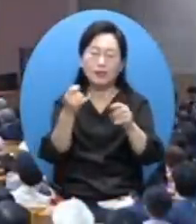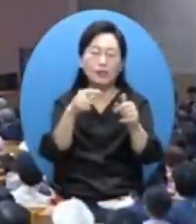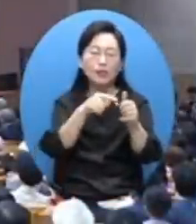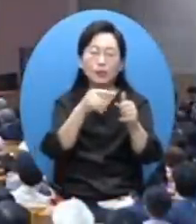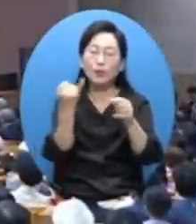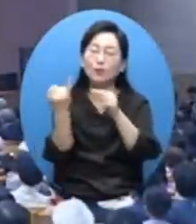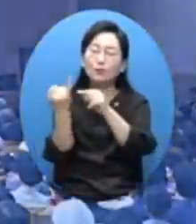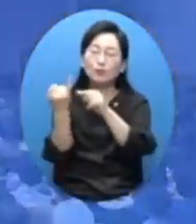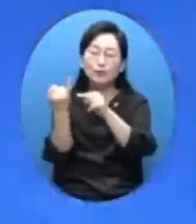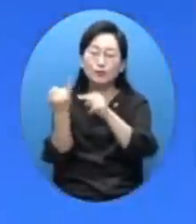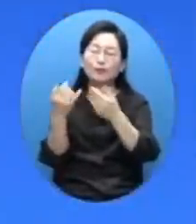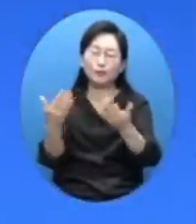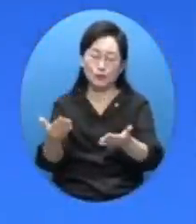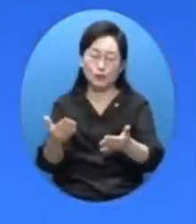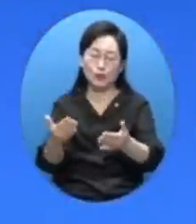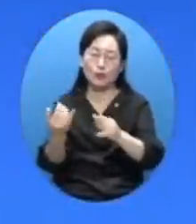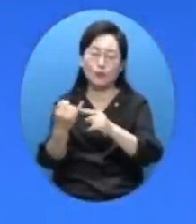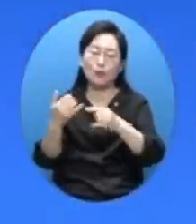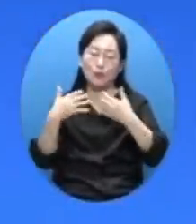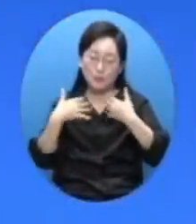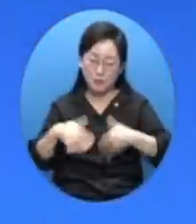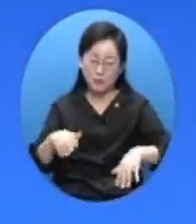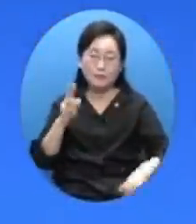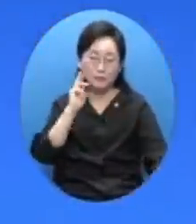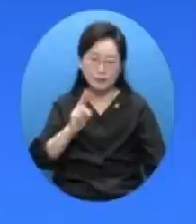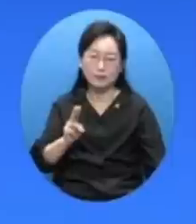지금 몸이 너무 취약해져서